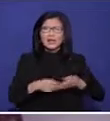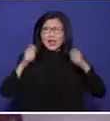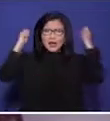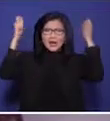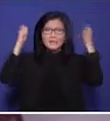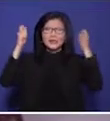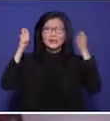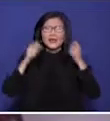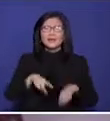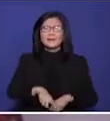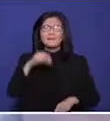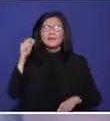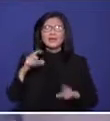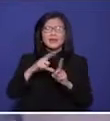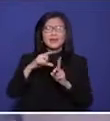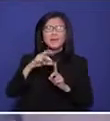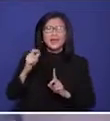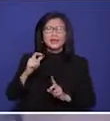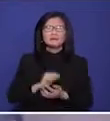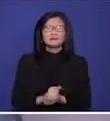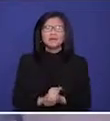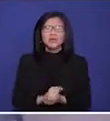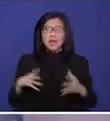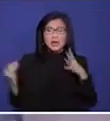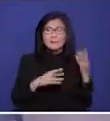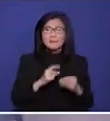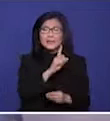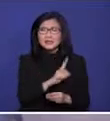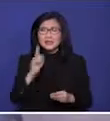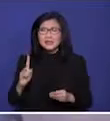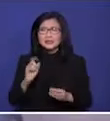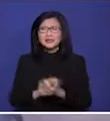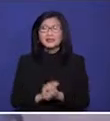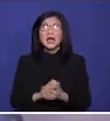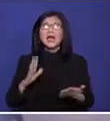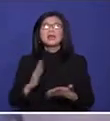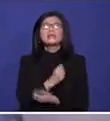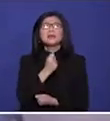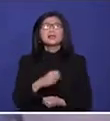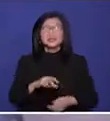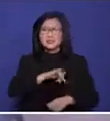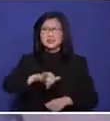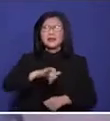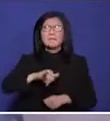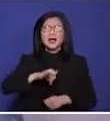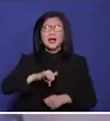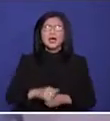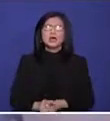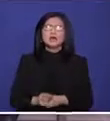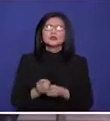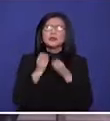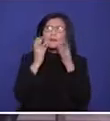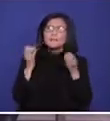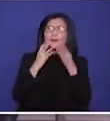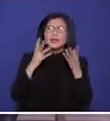legislatif. Debat malam ini, masing-masing pasangan calon akan diberikan kesempatan yang sama untuk memaparkan